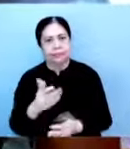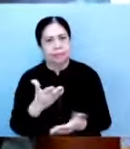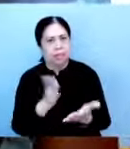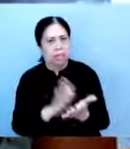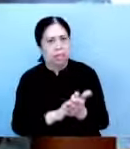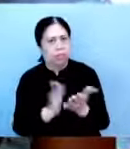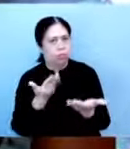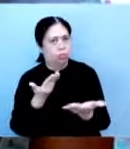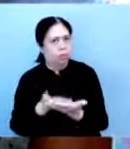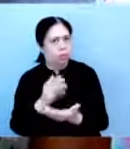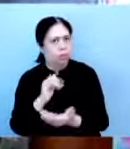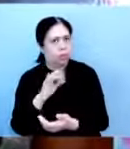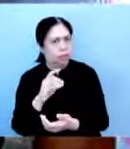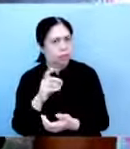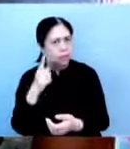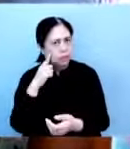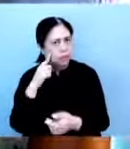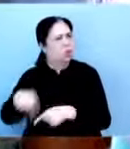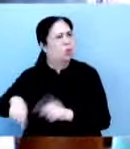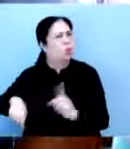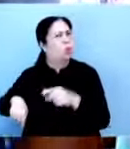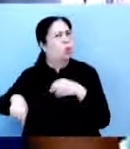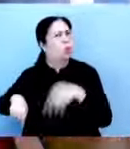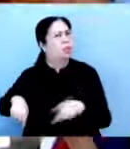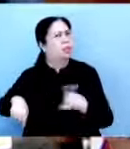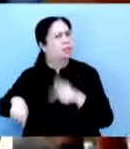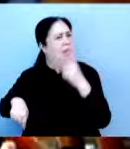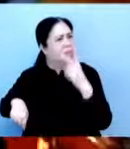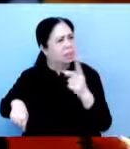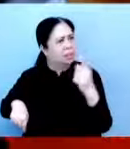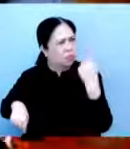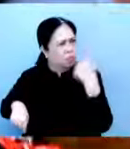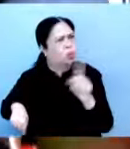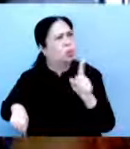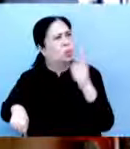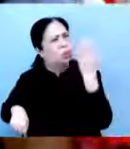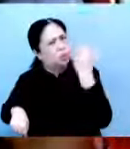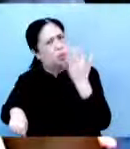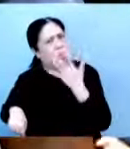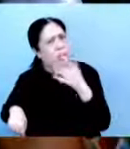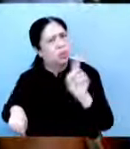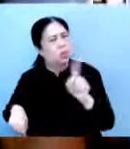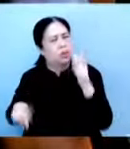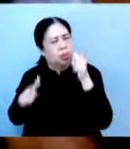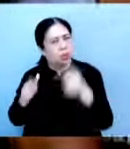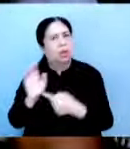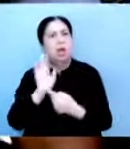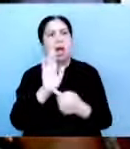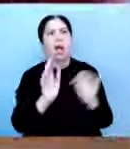then pinapa indentify po namin kung ano yung mga itsura Ano anong klaseng item na nawala sa kanila